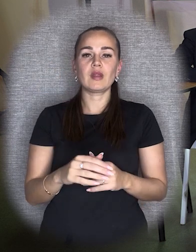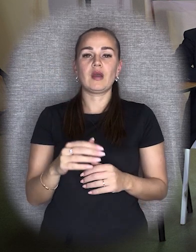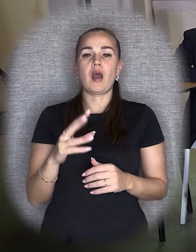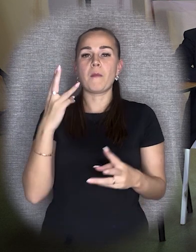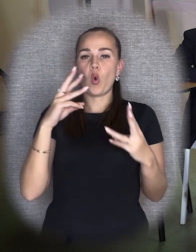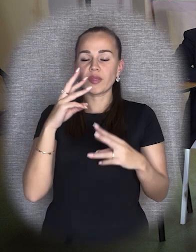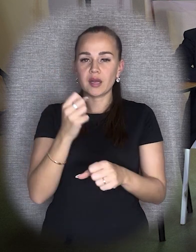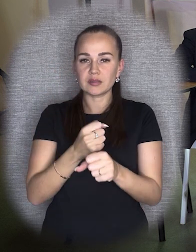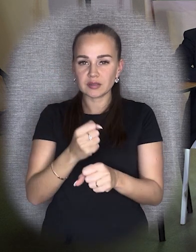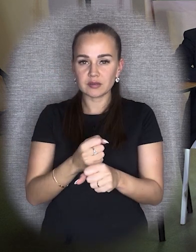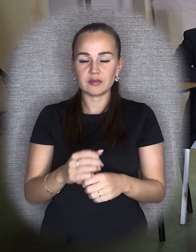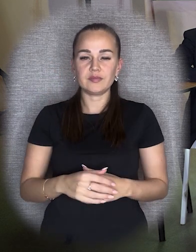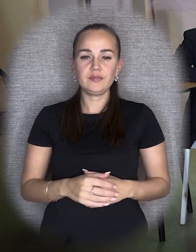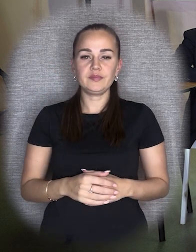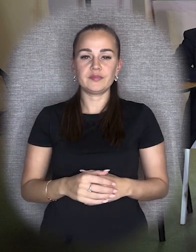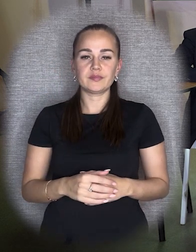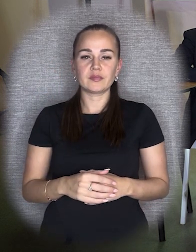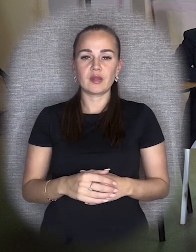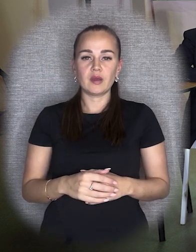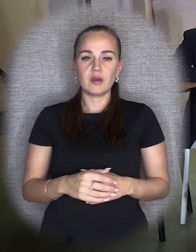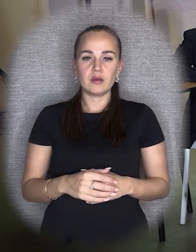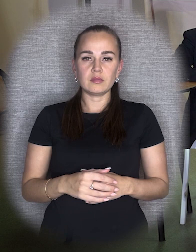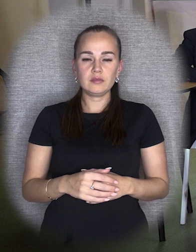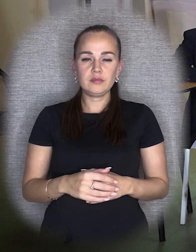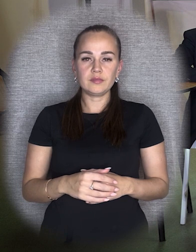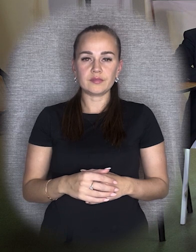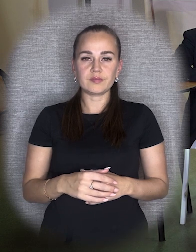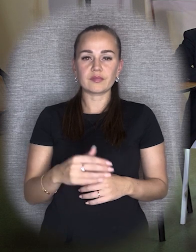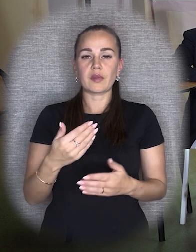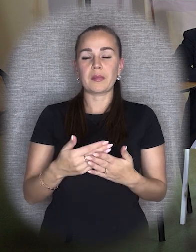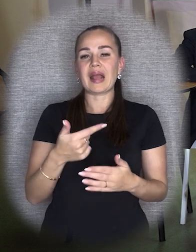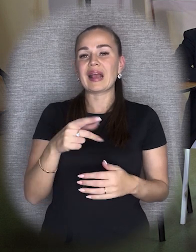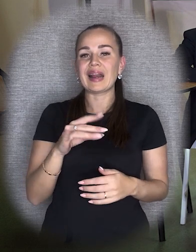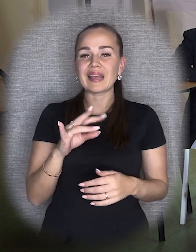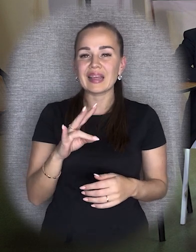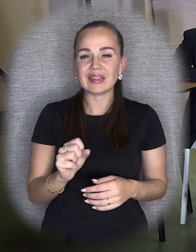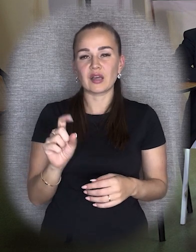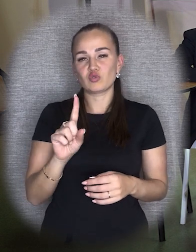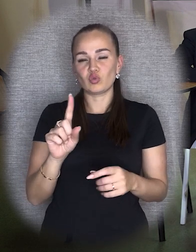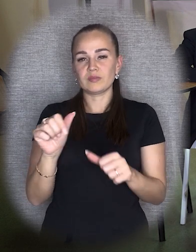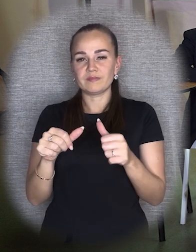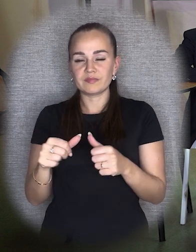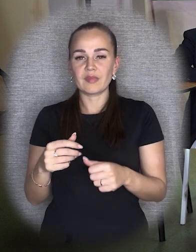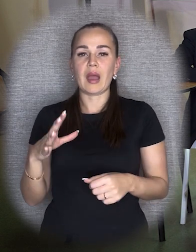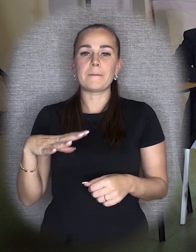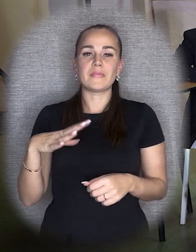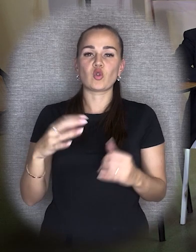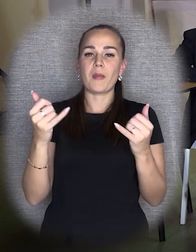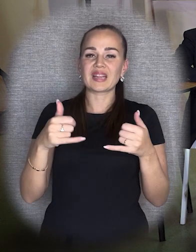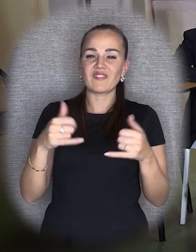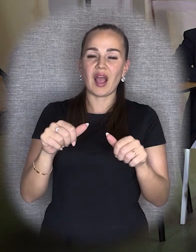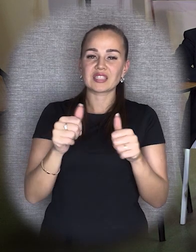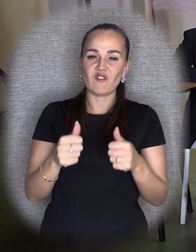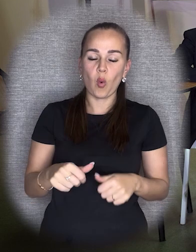или на сегодняшний день есть такой материал, как скульптурный пластилин. Затем отливается форма